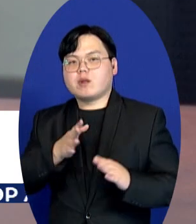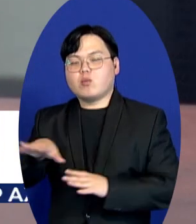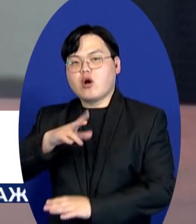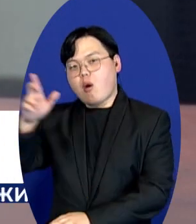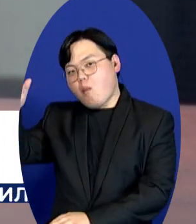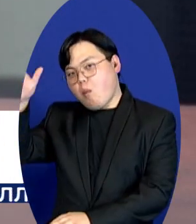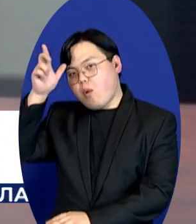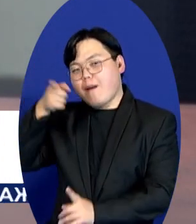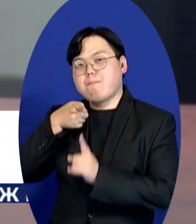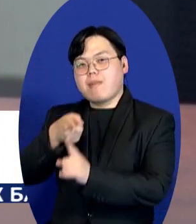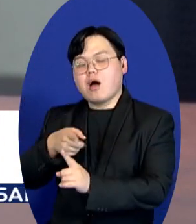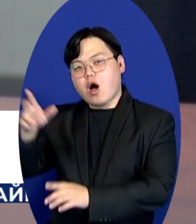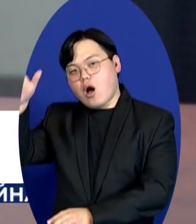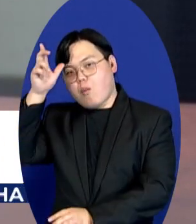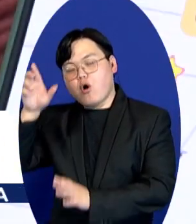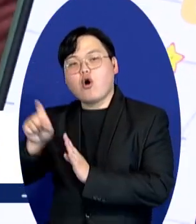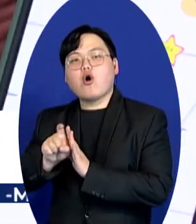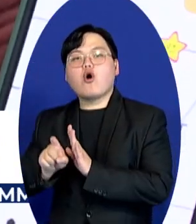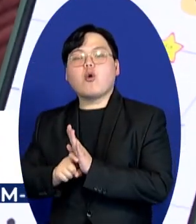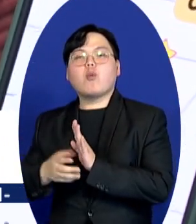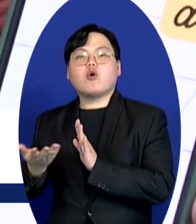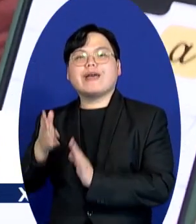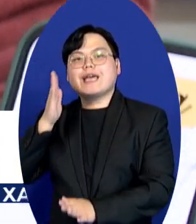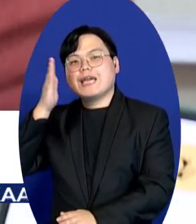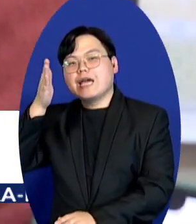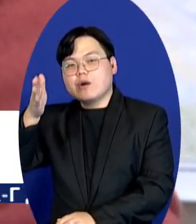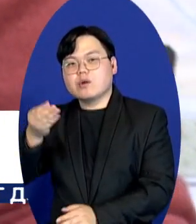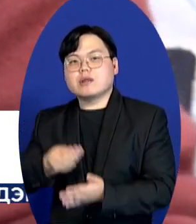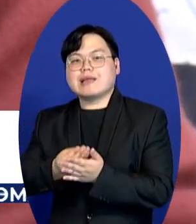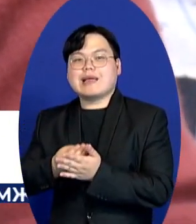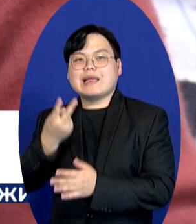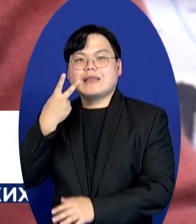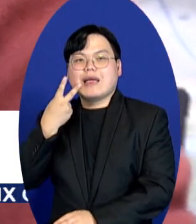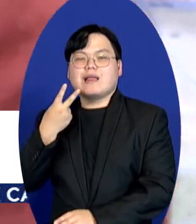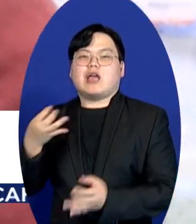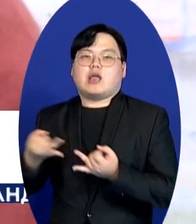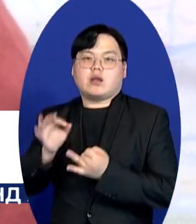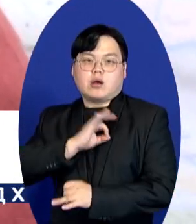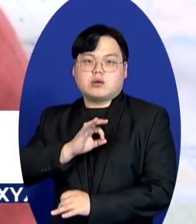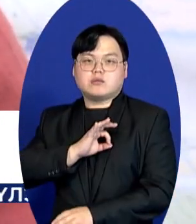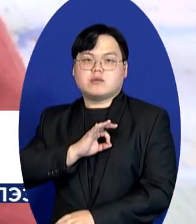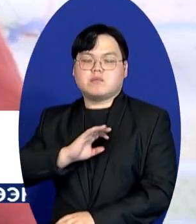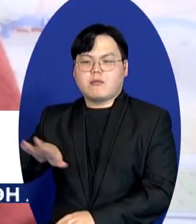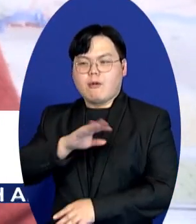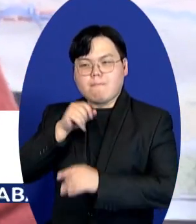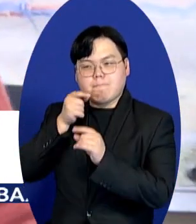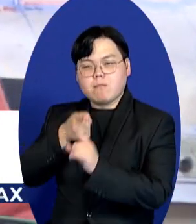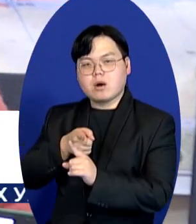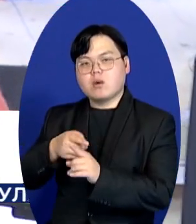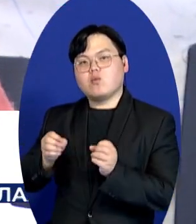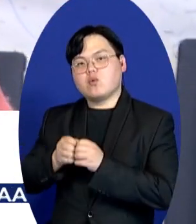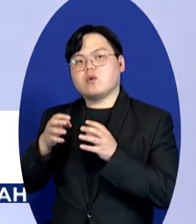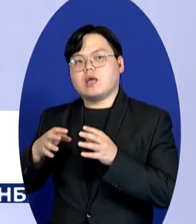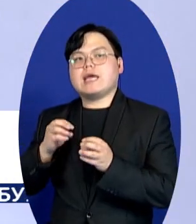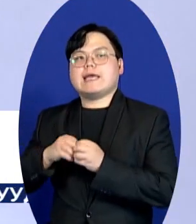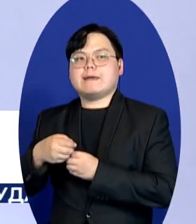салбар руу бас орж байгаа. Боловсролын хөтөлбөр угаасаа ирээдүйд ерөөсөө интерактив чиглэл рүү явна. Тэгэхээр бид нэр бас энэ лүү бас зориулсан бүтээгдэхүүнүүдийг бас хийгээд